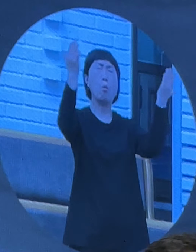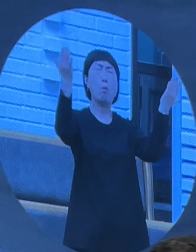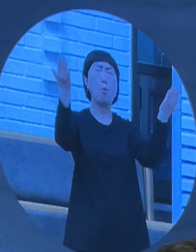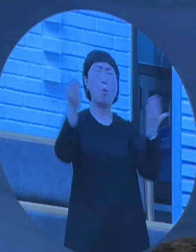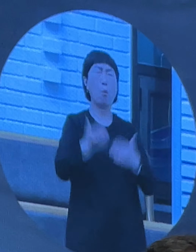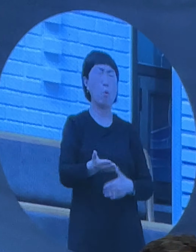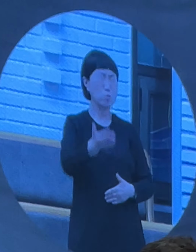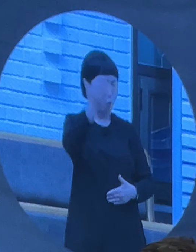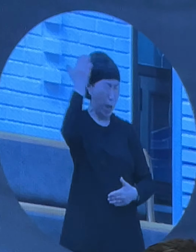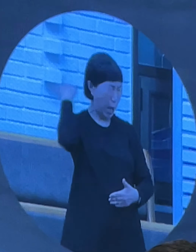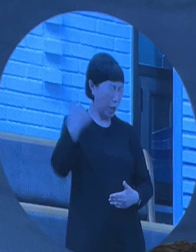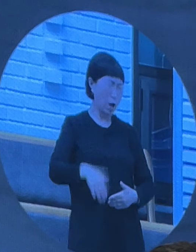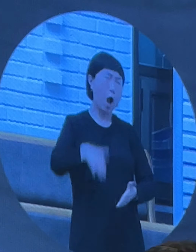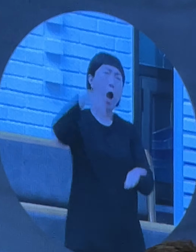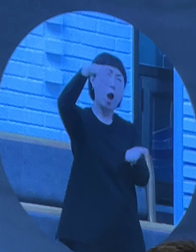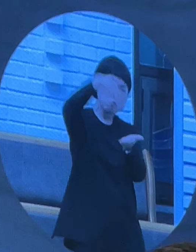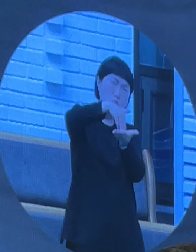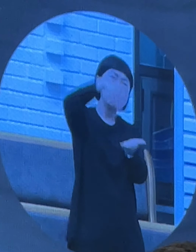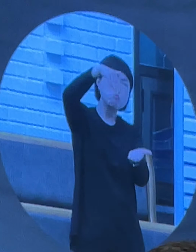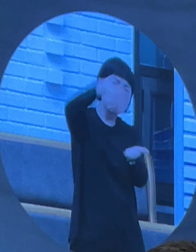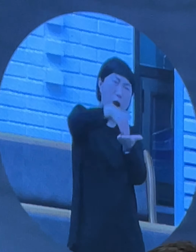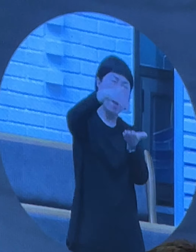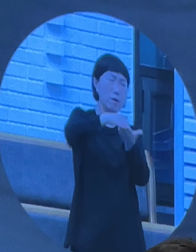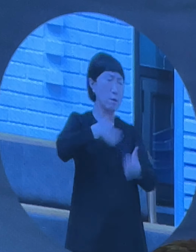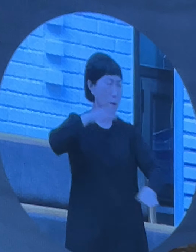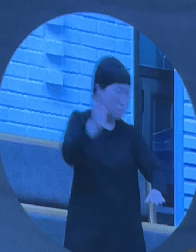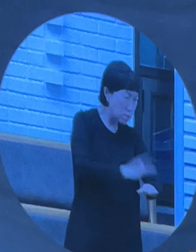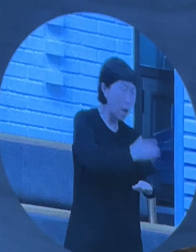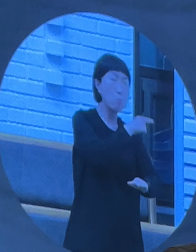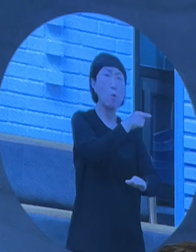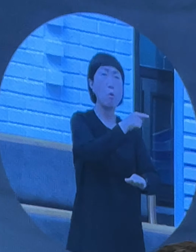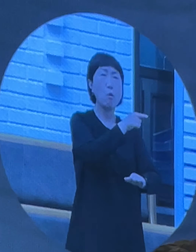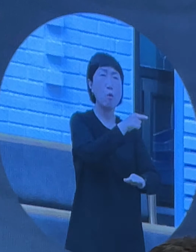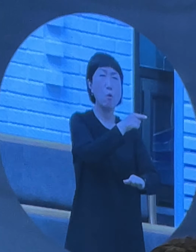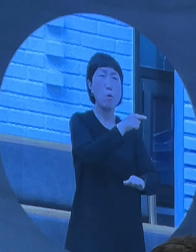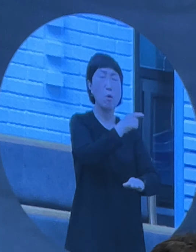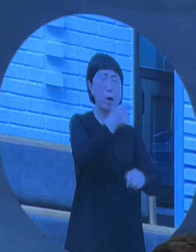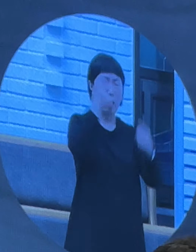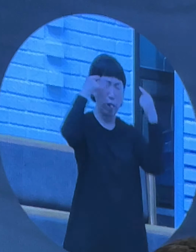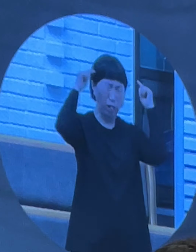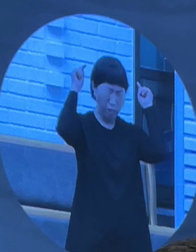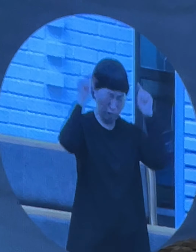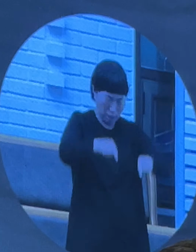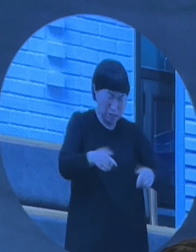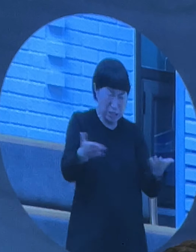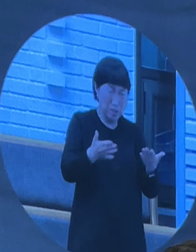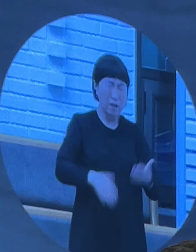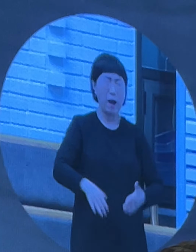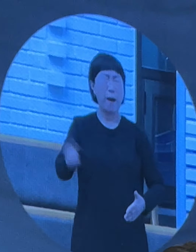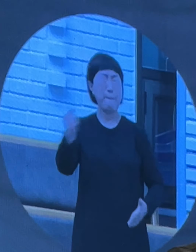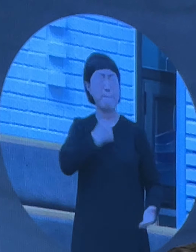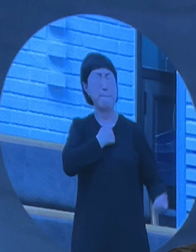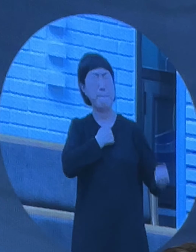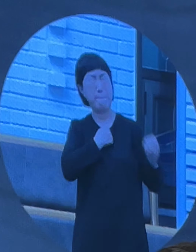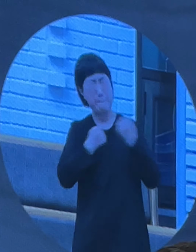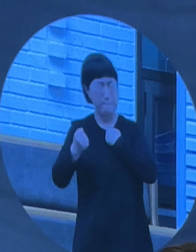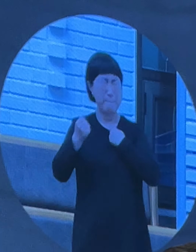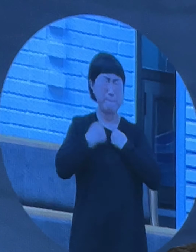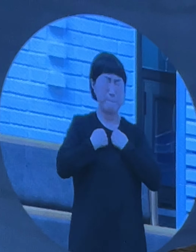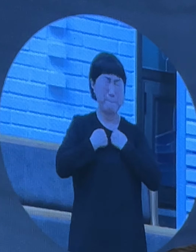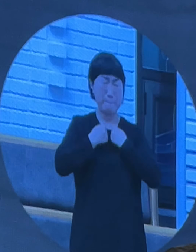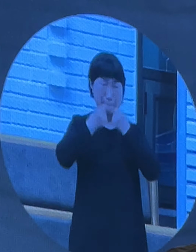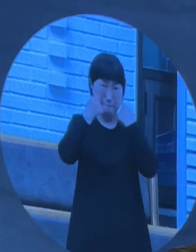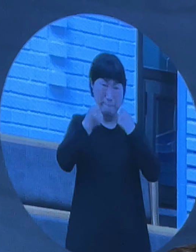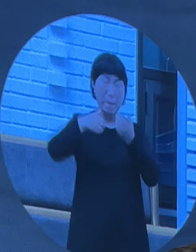과거가 후회가 되는 거죠. 내가 잘못 사는 거야. 내가 이 어리석은 일을 했다고 가슴을 칩니다. 하지만